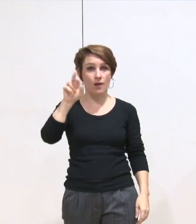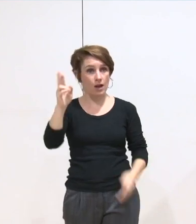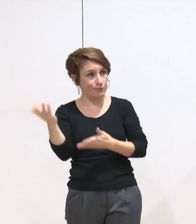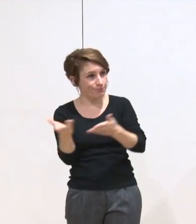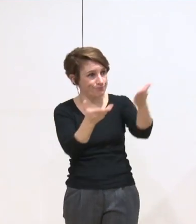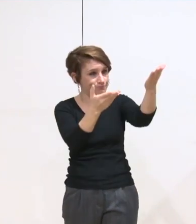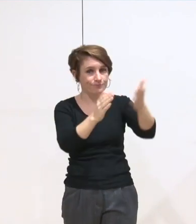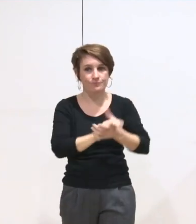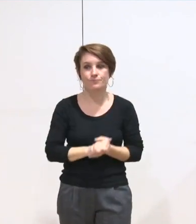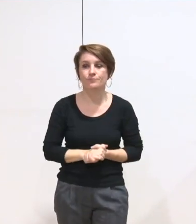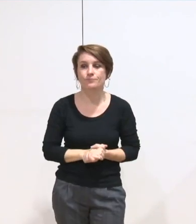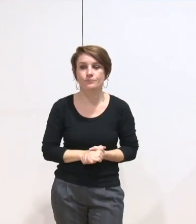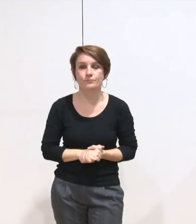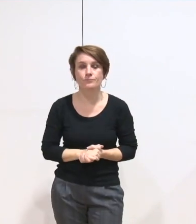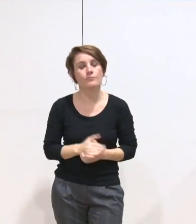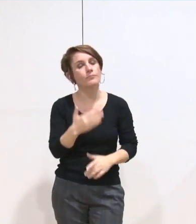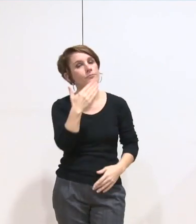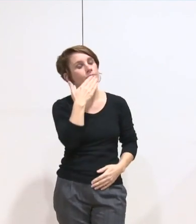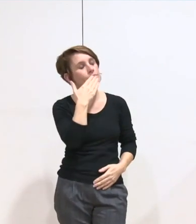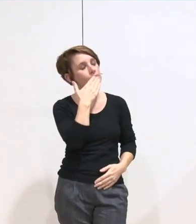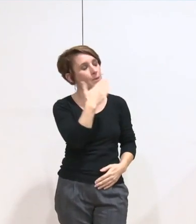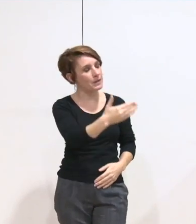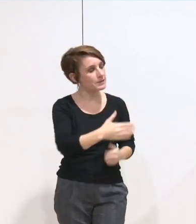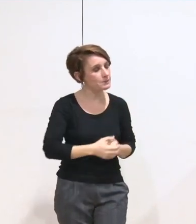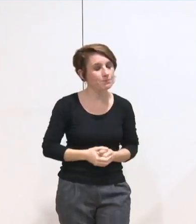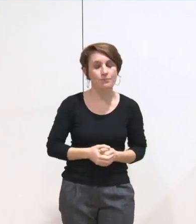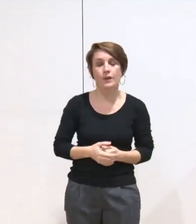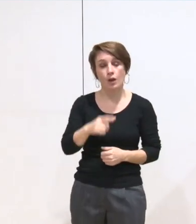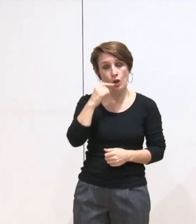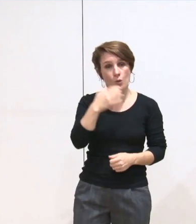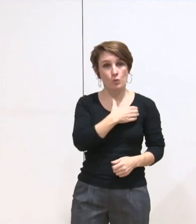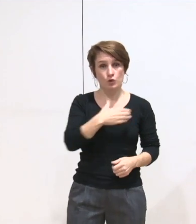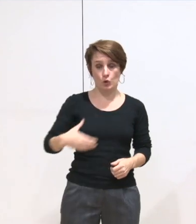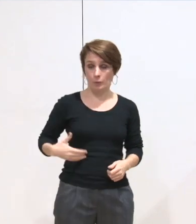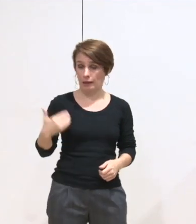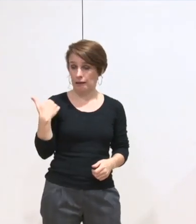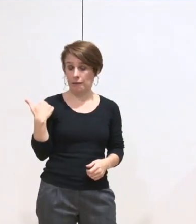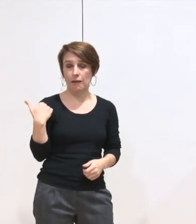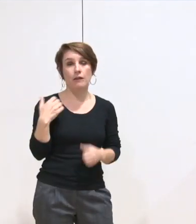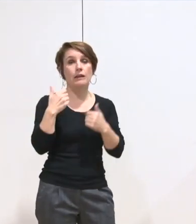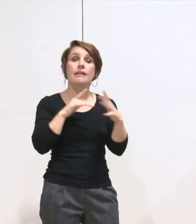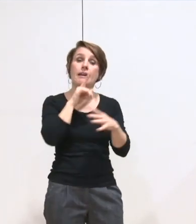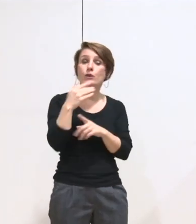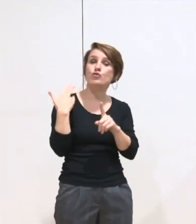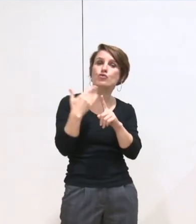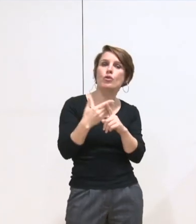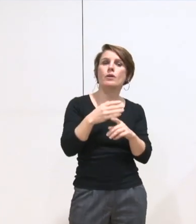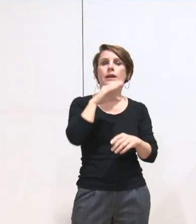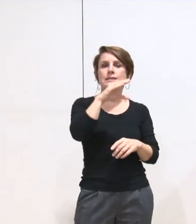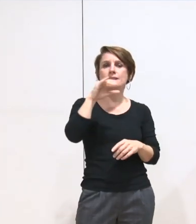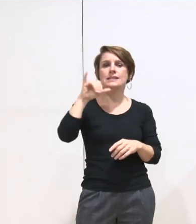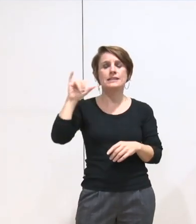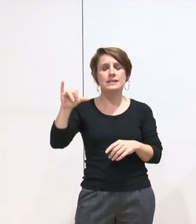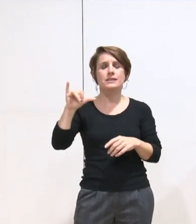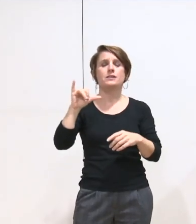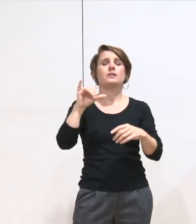Merci. Monsieur le maire, il y a quelques jours, la Chambre de commerce et d'industrie, la Chambre des métiers de l'artisanat et